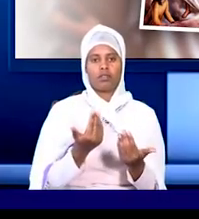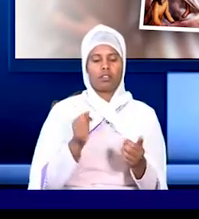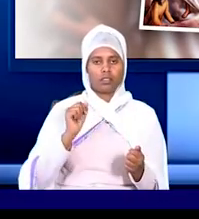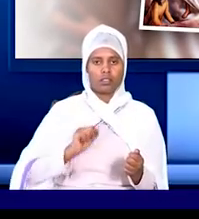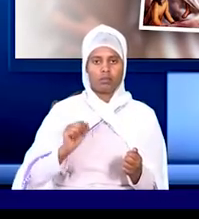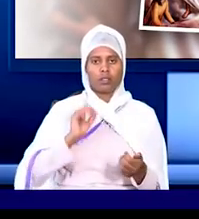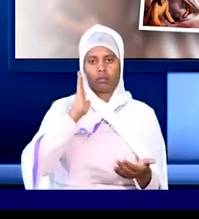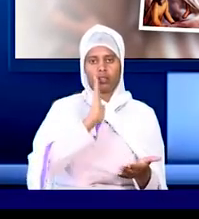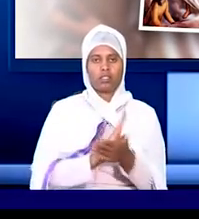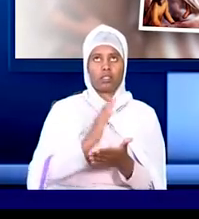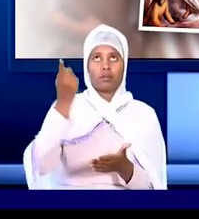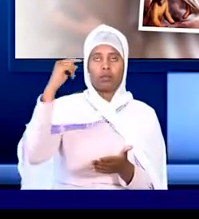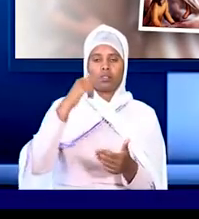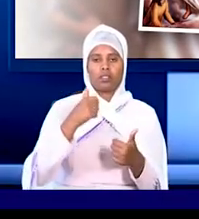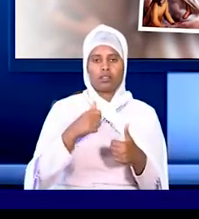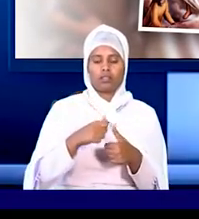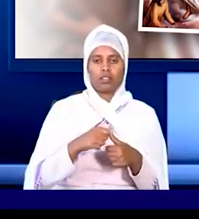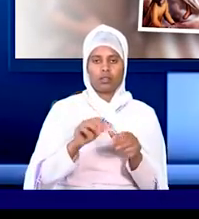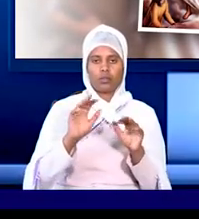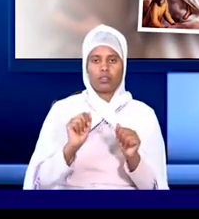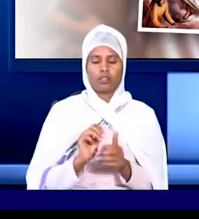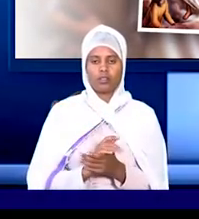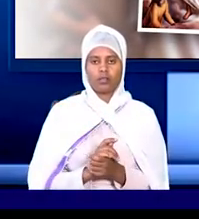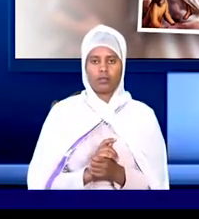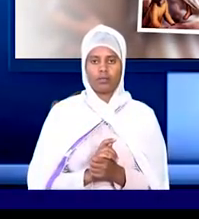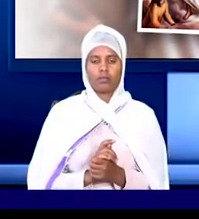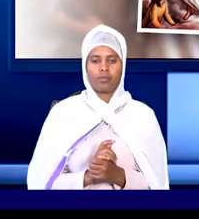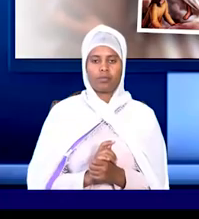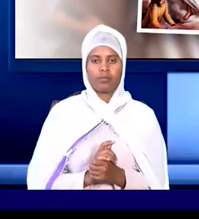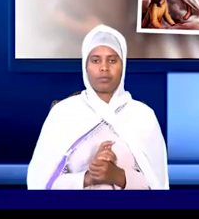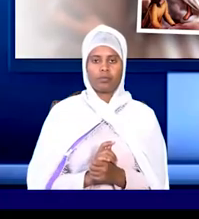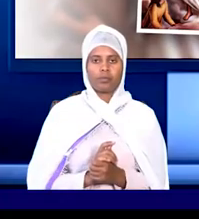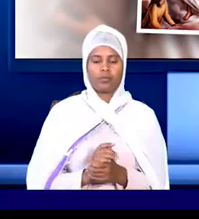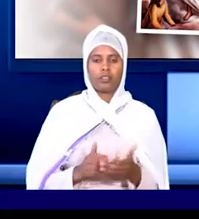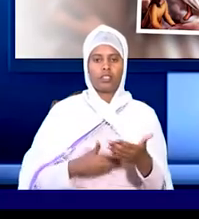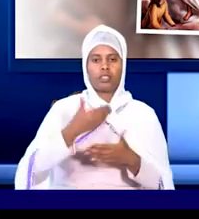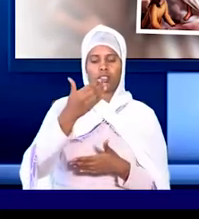መከራ ብተስፋ ተፀቢና ምሕረት ክንረክብ ቅዱስ ፍቓዱ ይኹነልና።